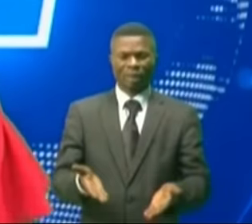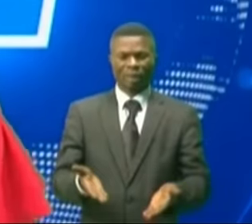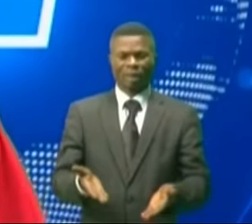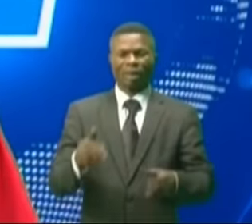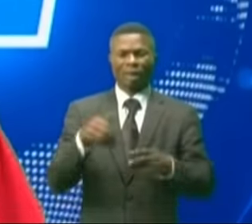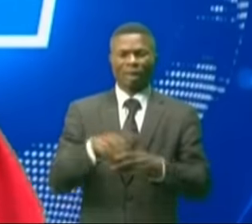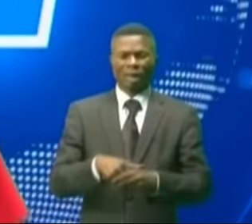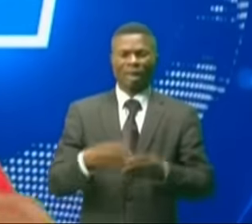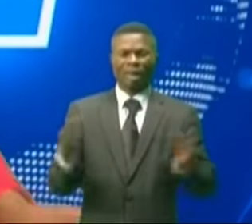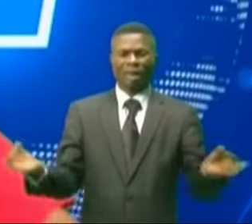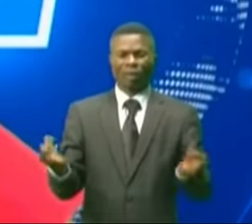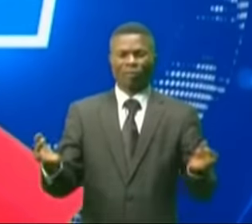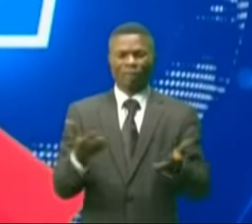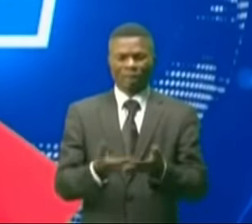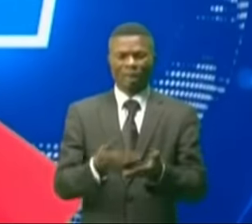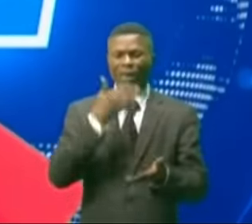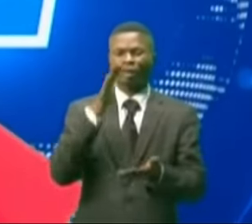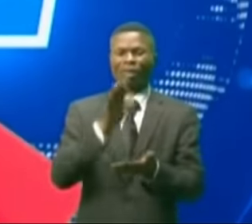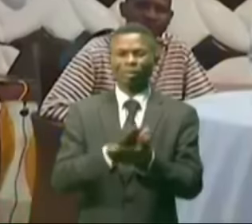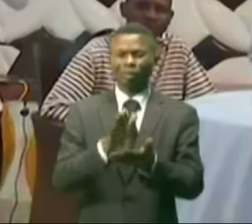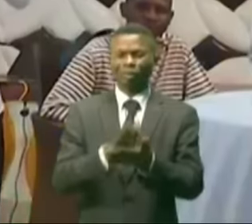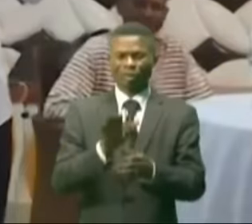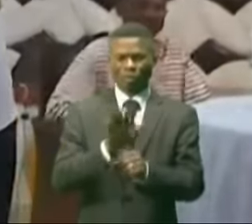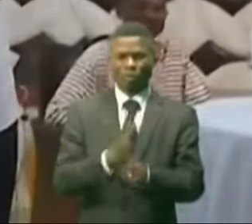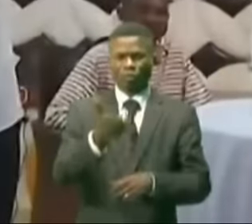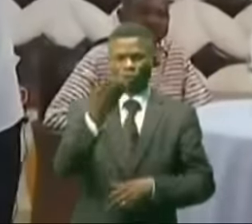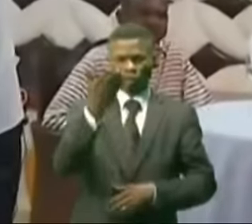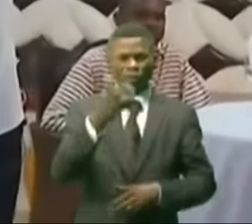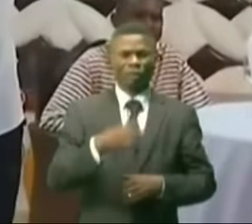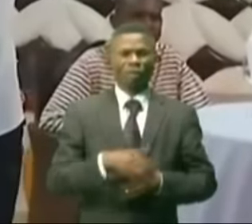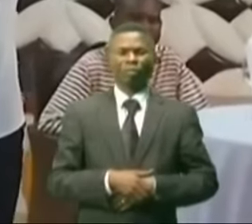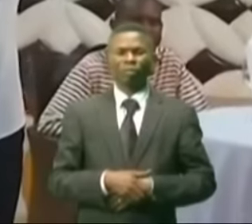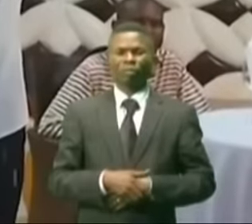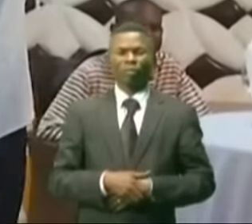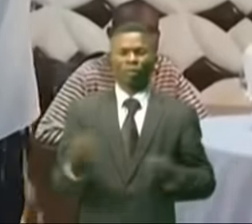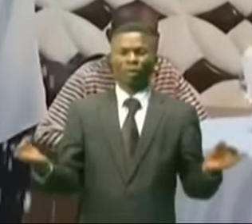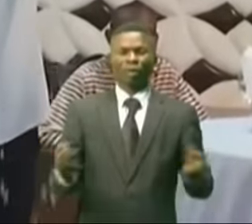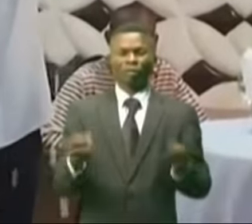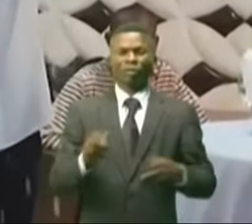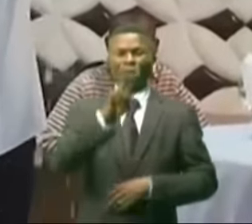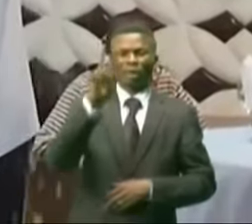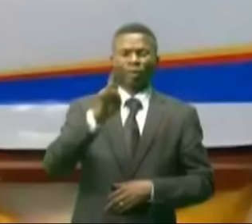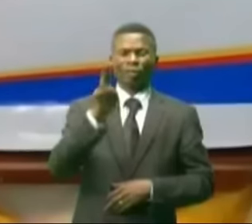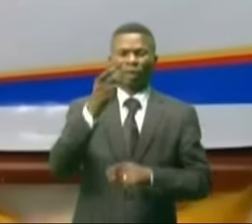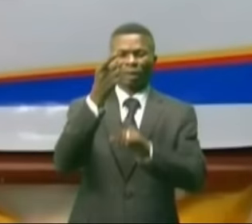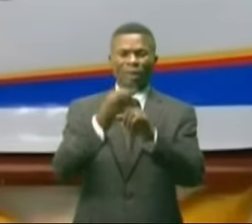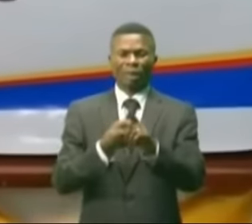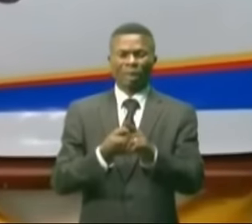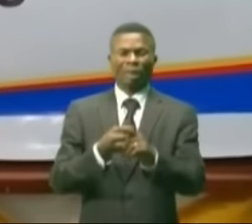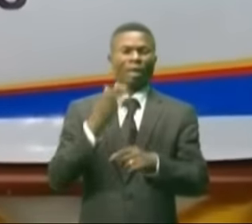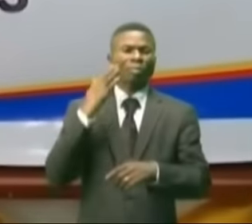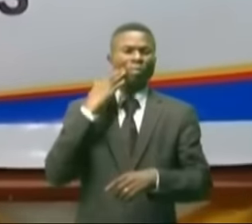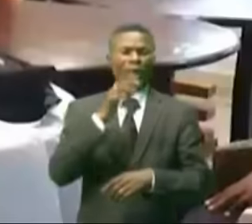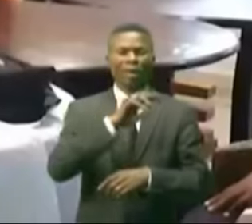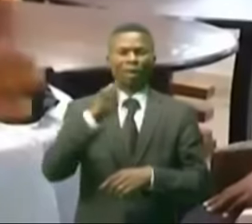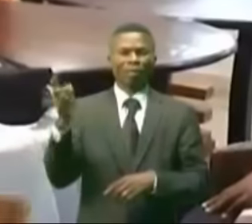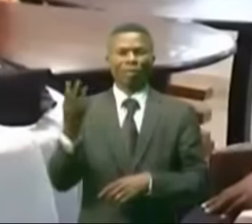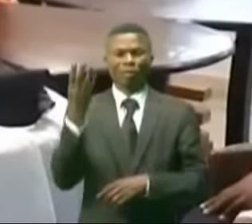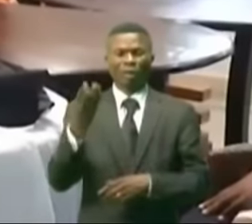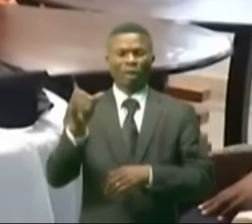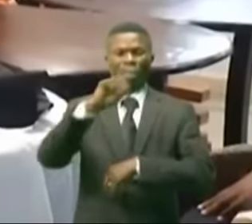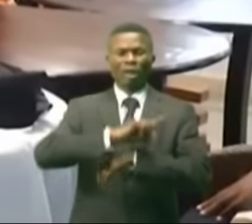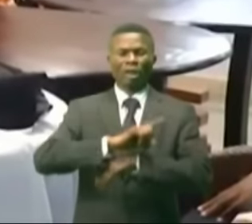ont été félicités à cette occasion. Il s'est célébré ce vendredi 31 mai 2024 la journée nationale des écoles